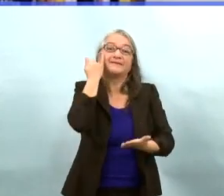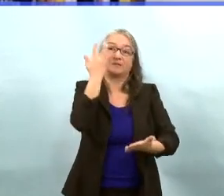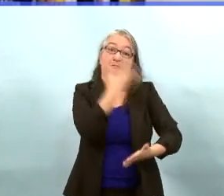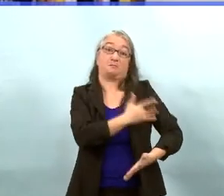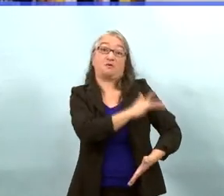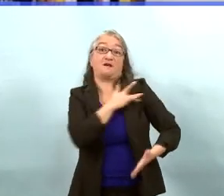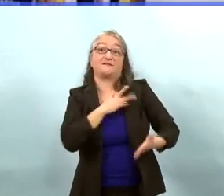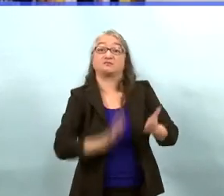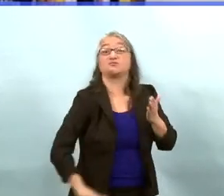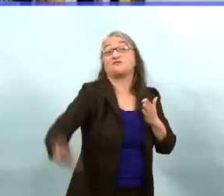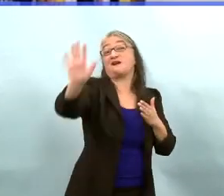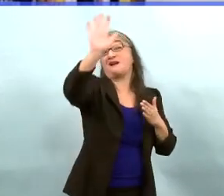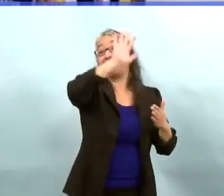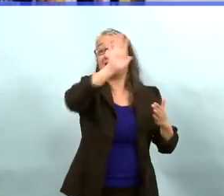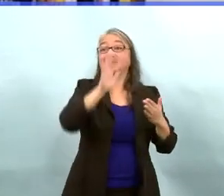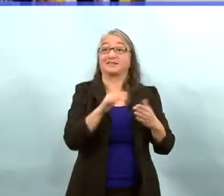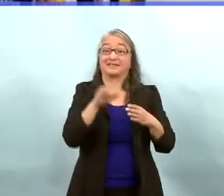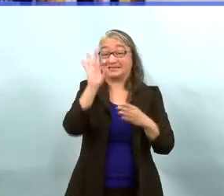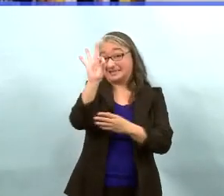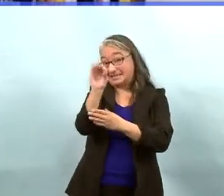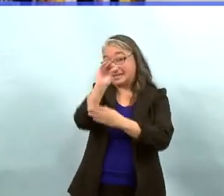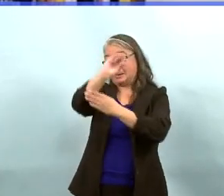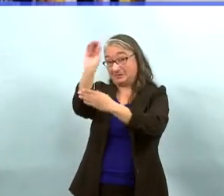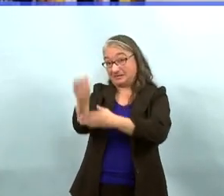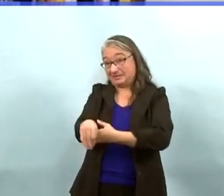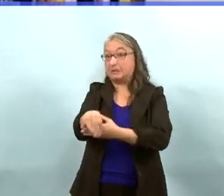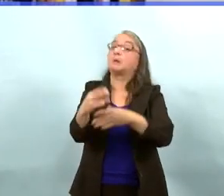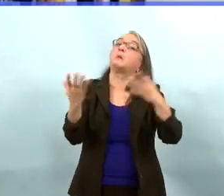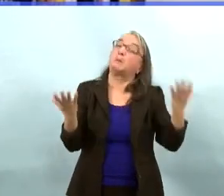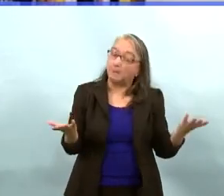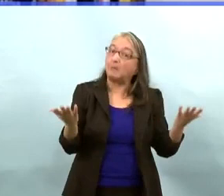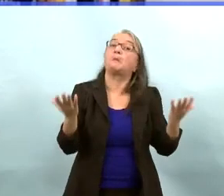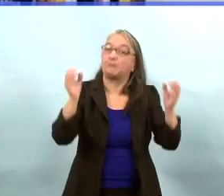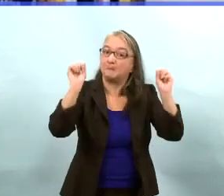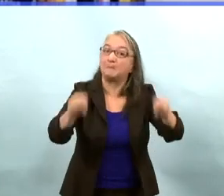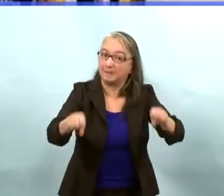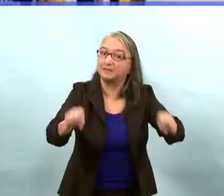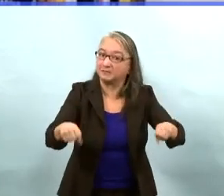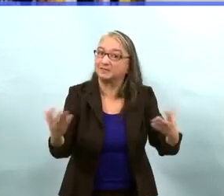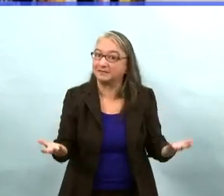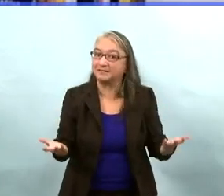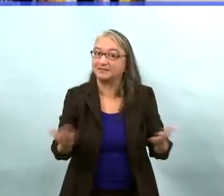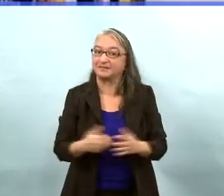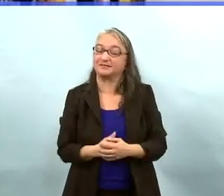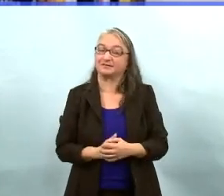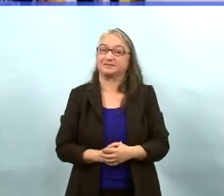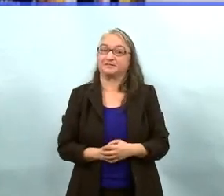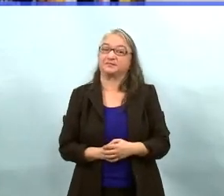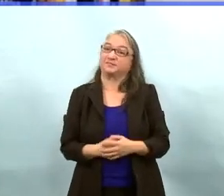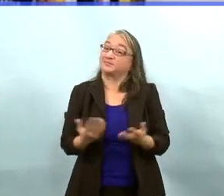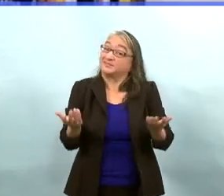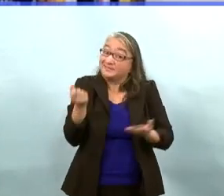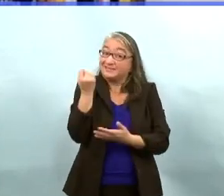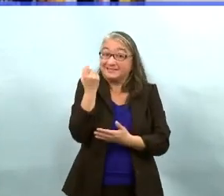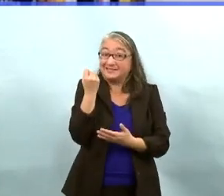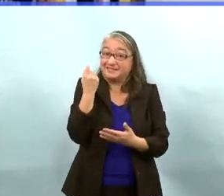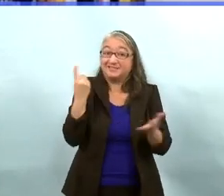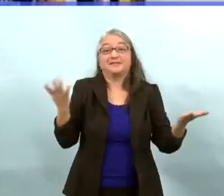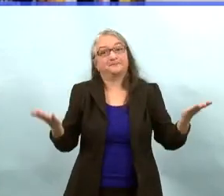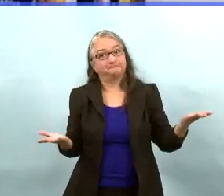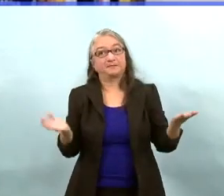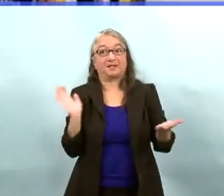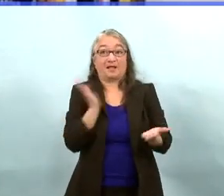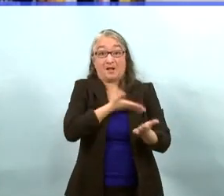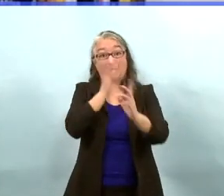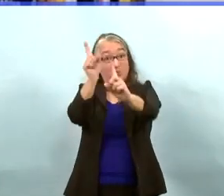groupe. Il nous faudrait probablement arriver à un taux de vaccination générale de 90% pour être vraiment dans ce cas-là. Mais ce que je